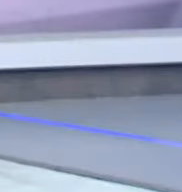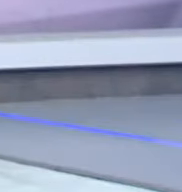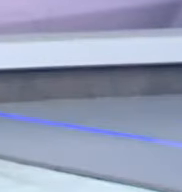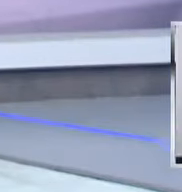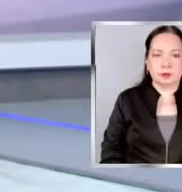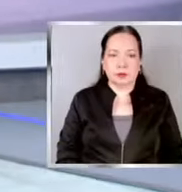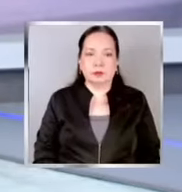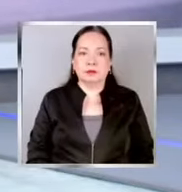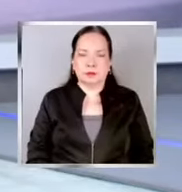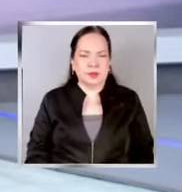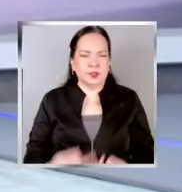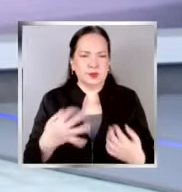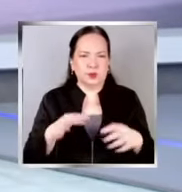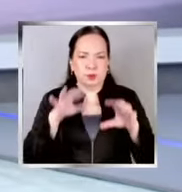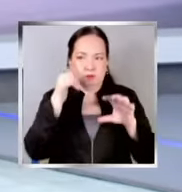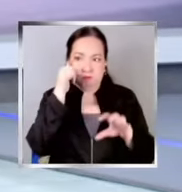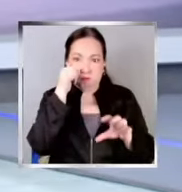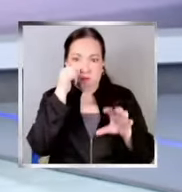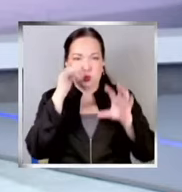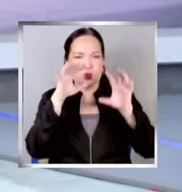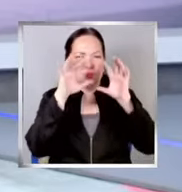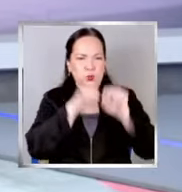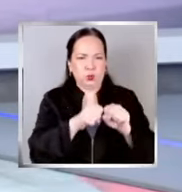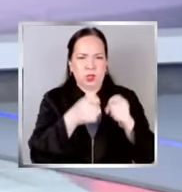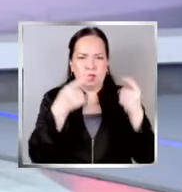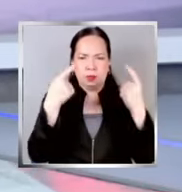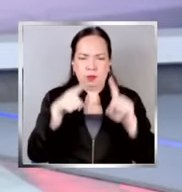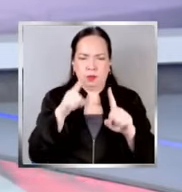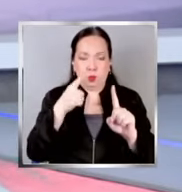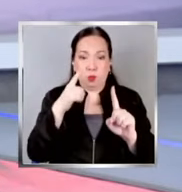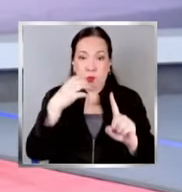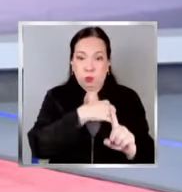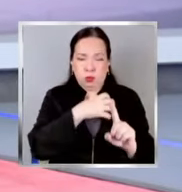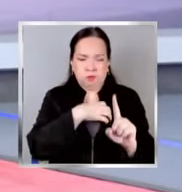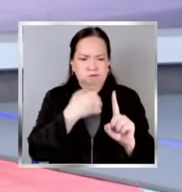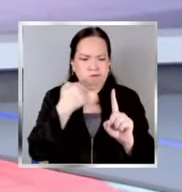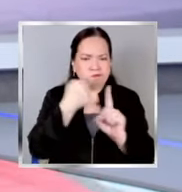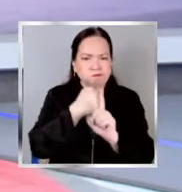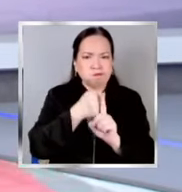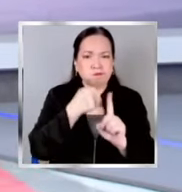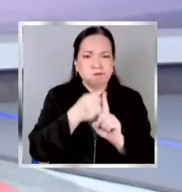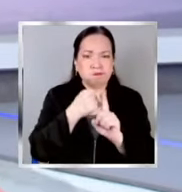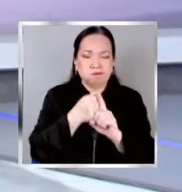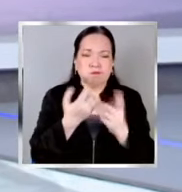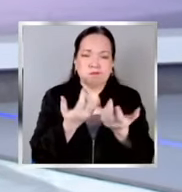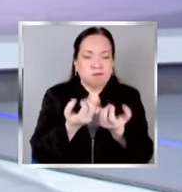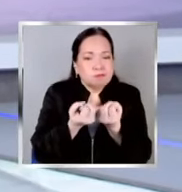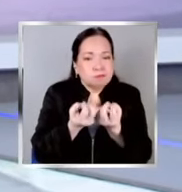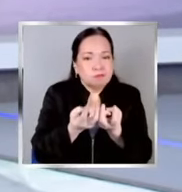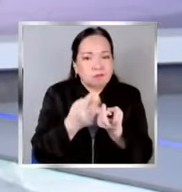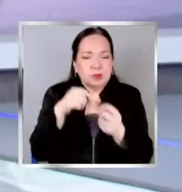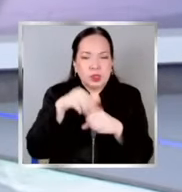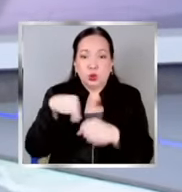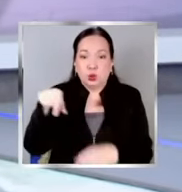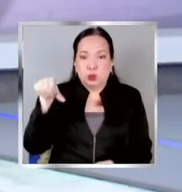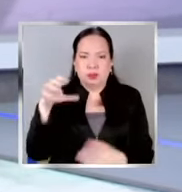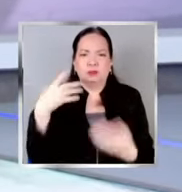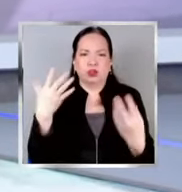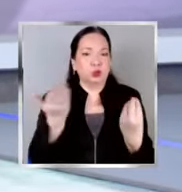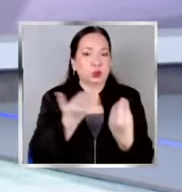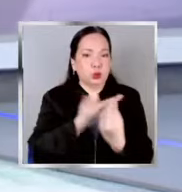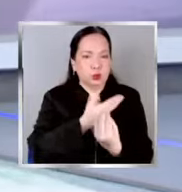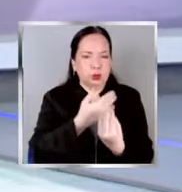Nahuli kamang pangbubugbog ng isang pulis sa kanyang kinakasama sa Kidapawan City. Sinibak na siya sa pwesto at maharap din